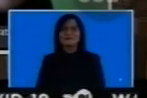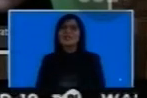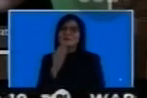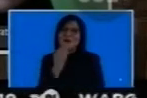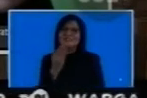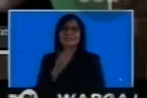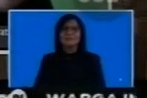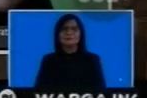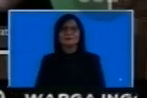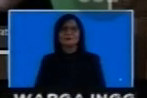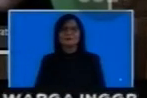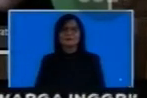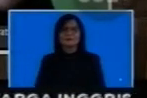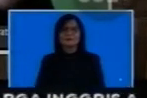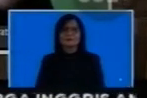kasih.